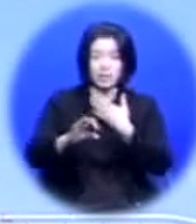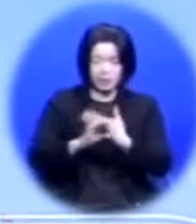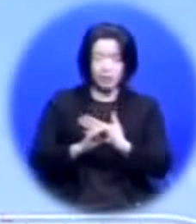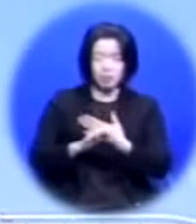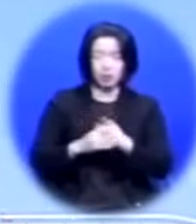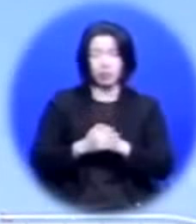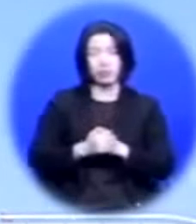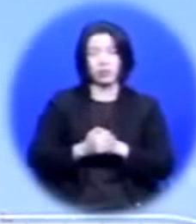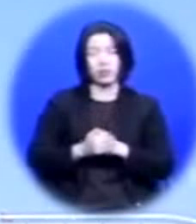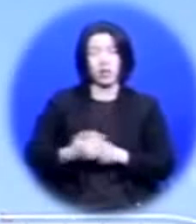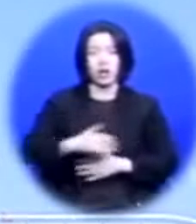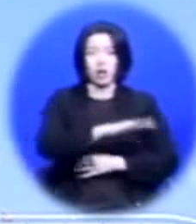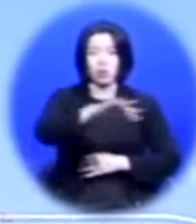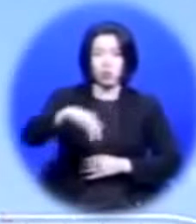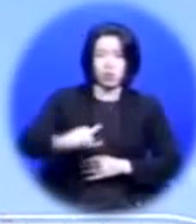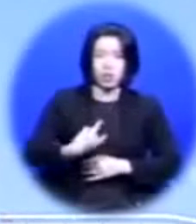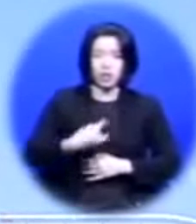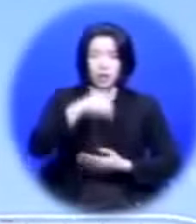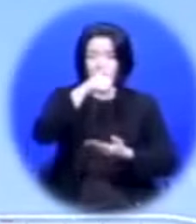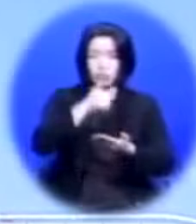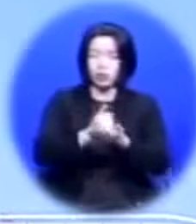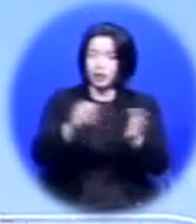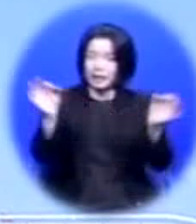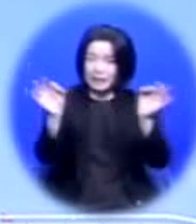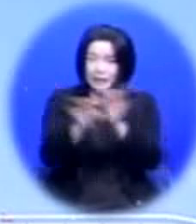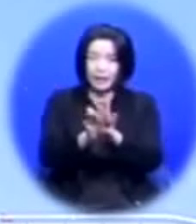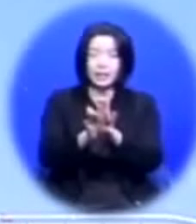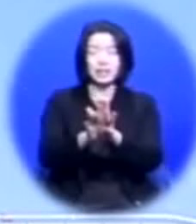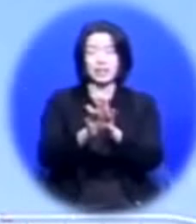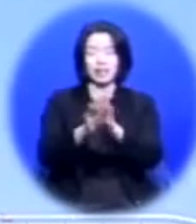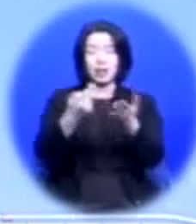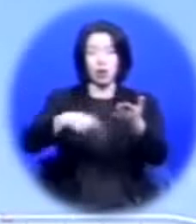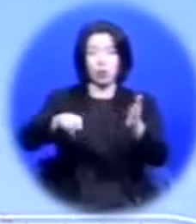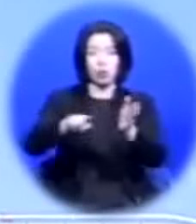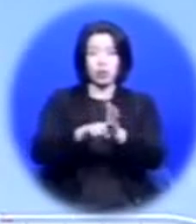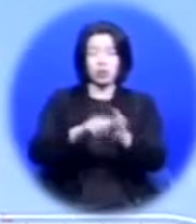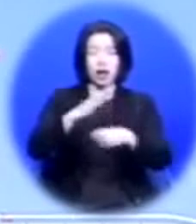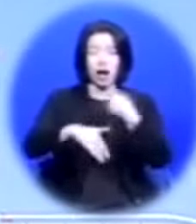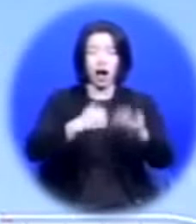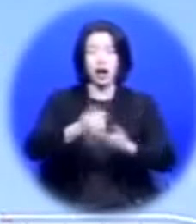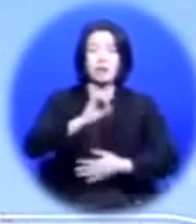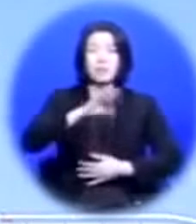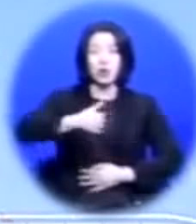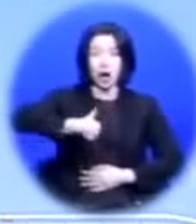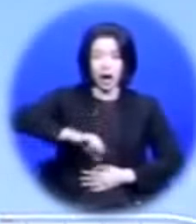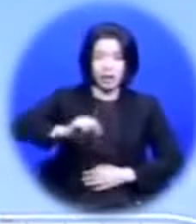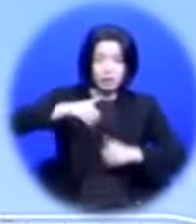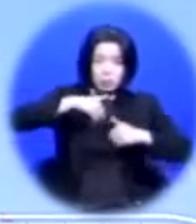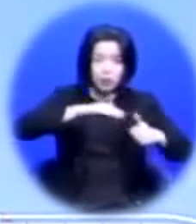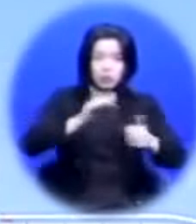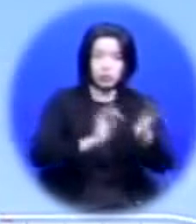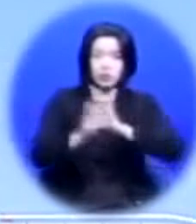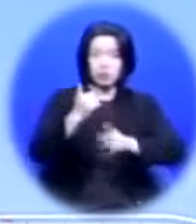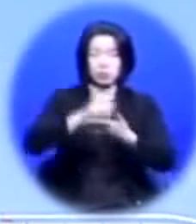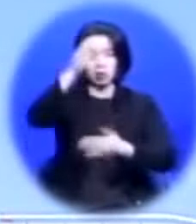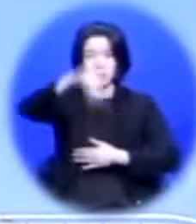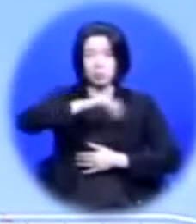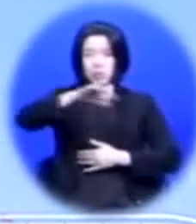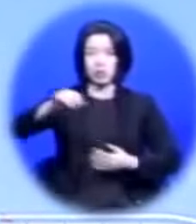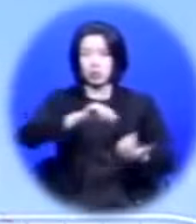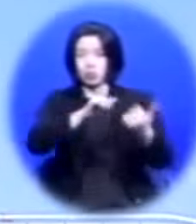미워하나 우리에게 죄가 없어지게 하기 위해서 하나님의 독생자를 보내시고 예수님은 십자가에 죽게